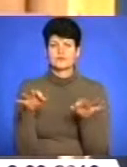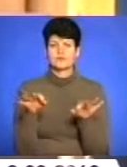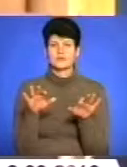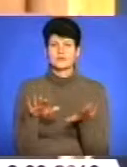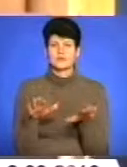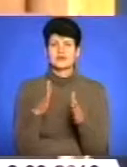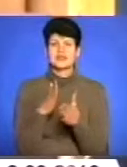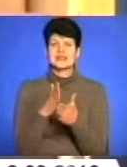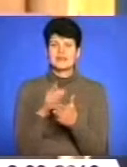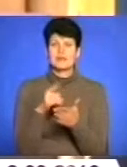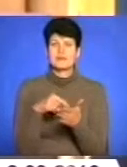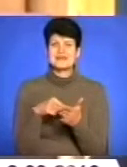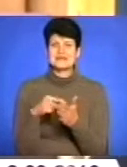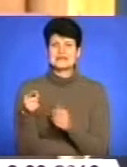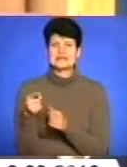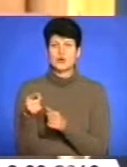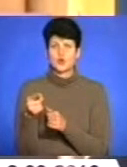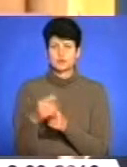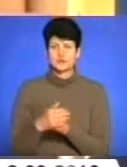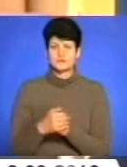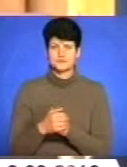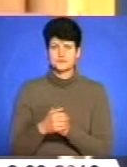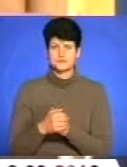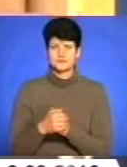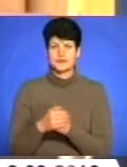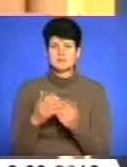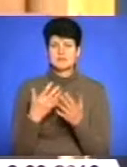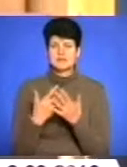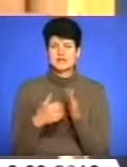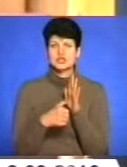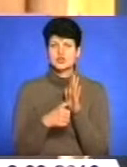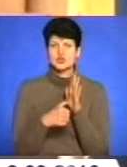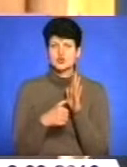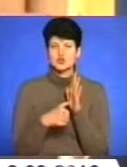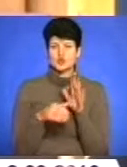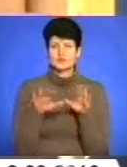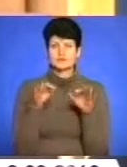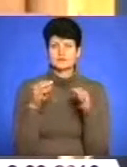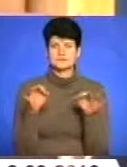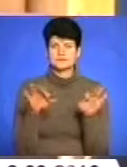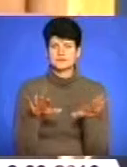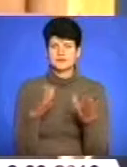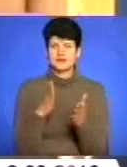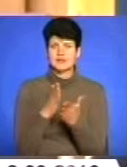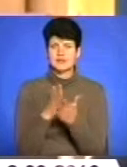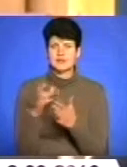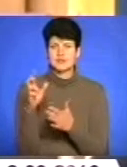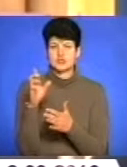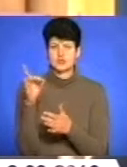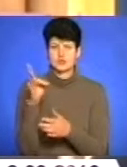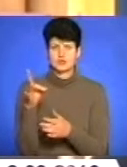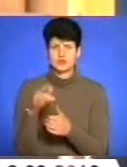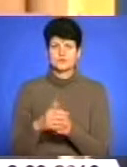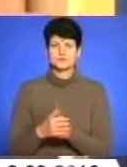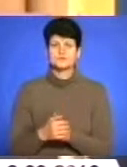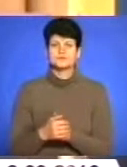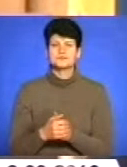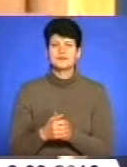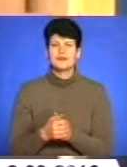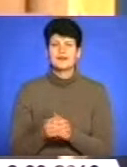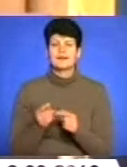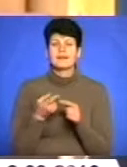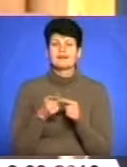місті Тернополі і майже 600 вакансій у Бережанах. Де при